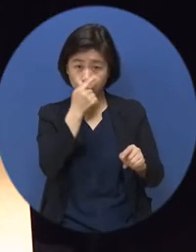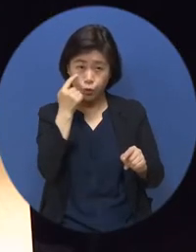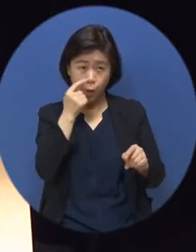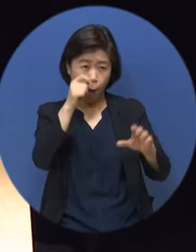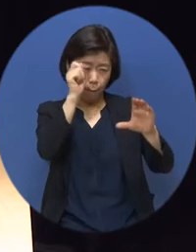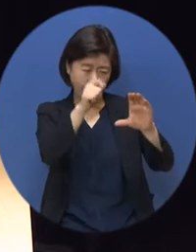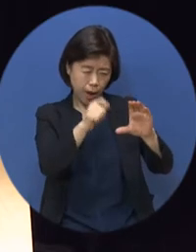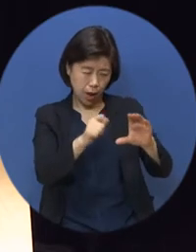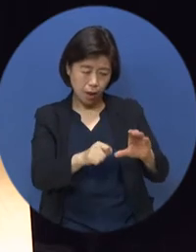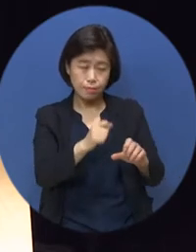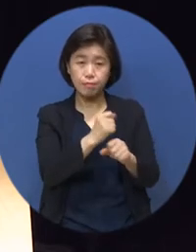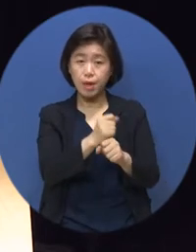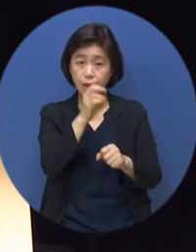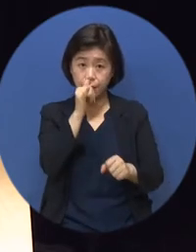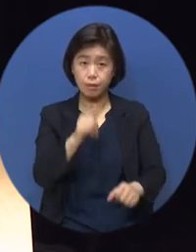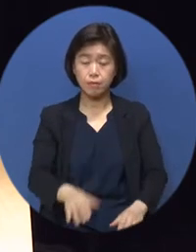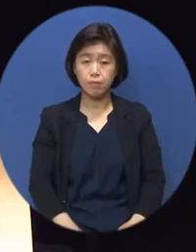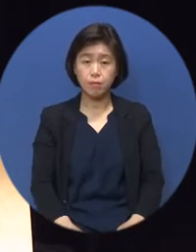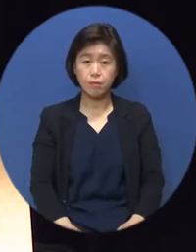없던 상징이 되고